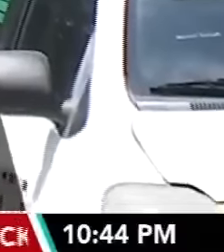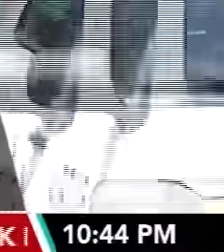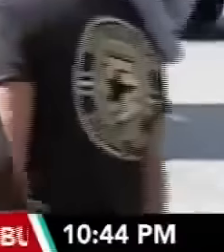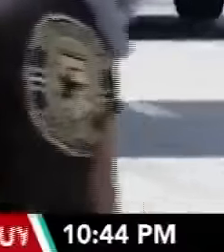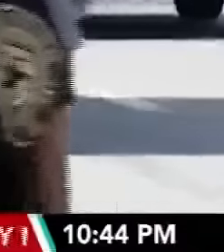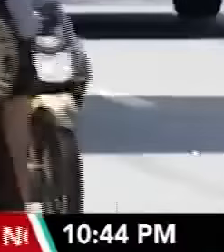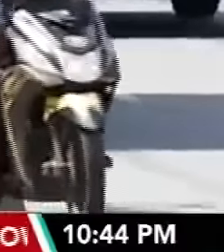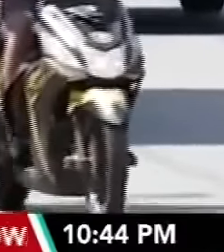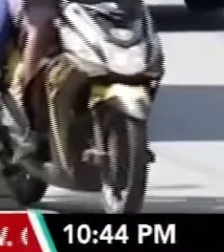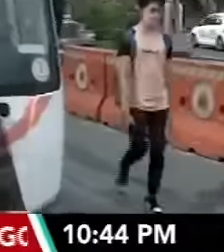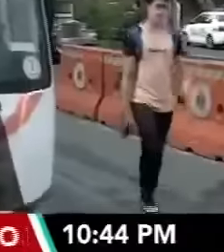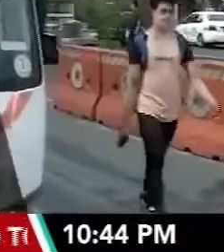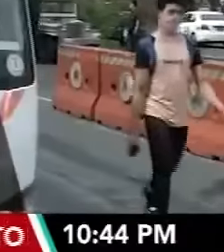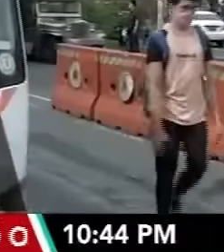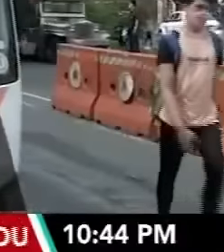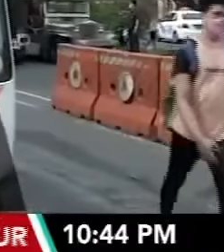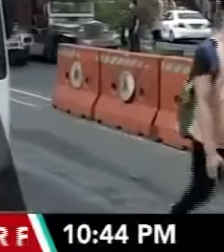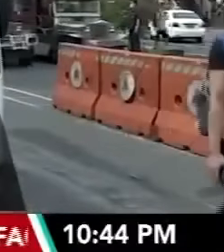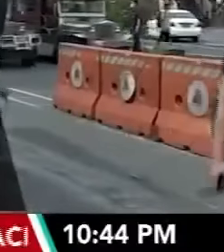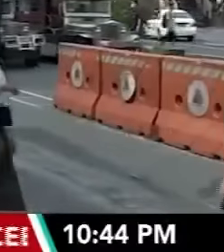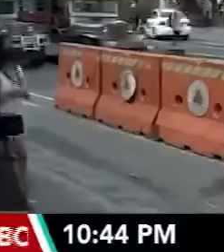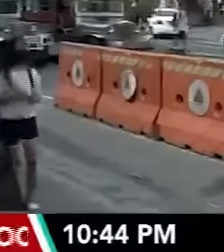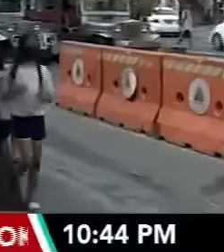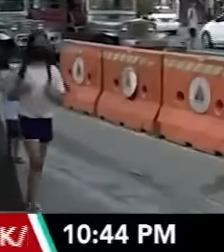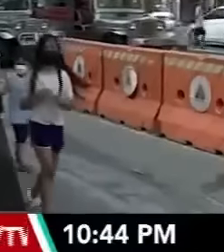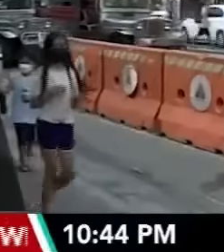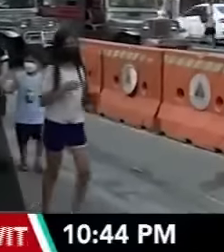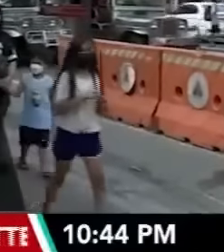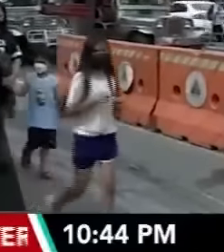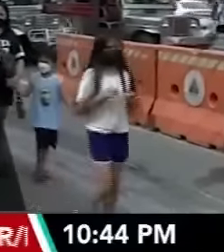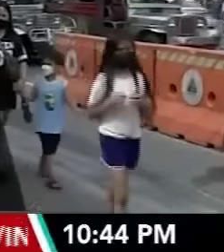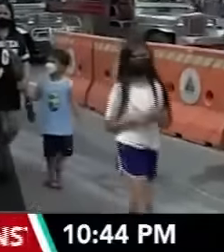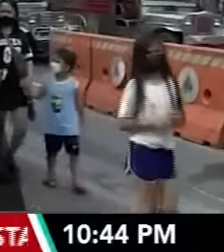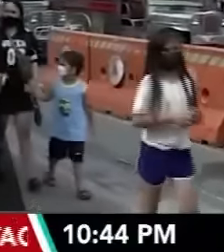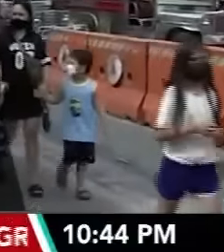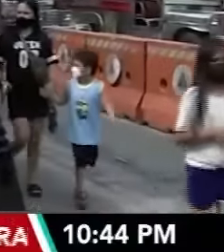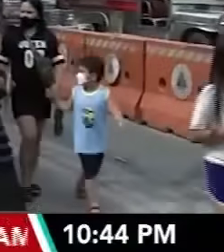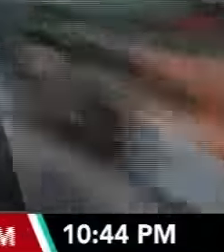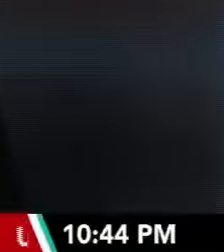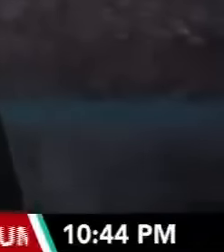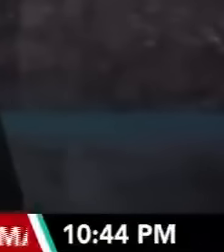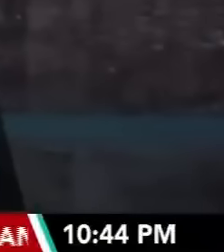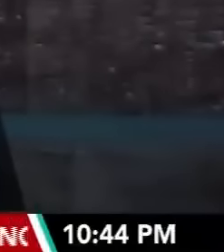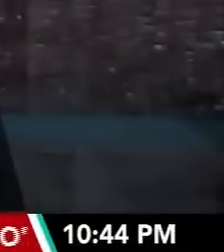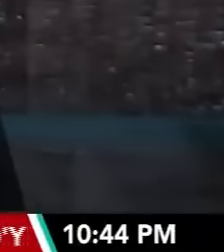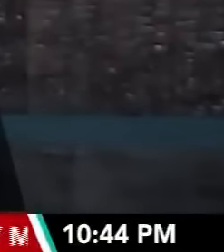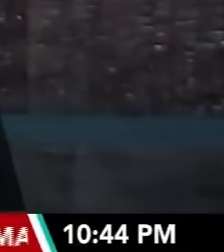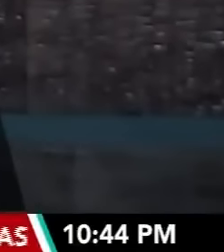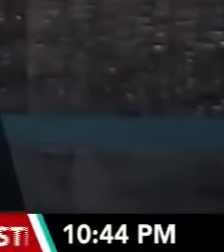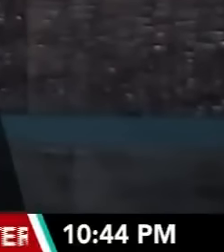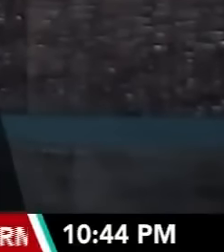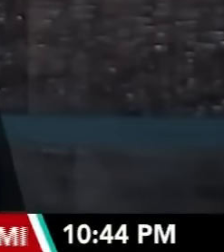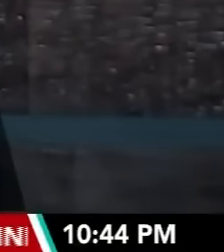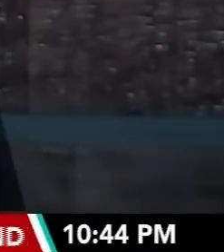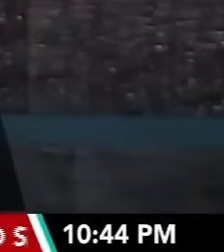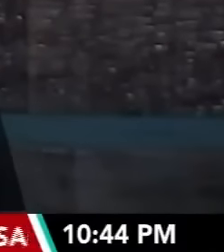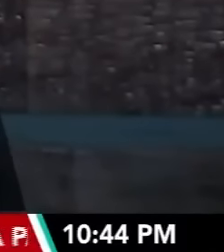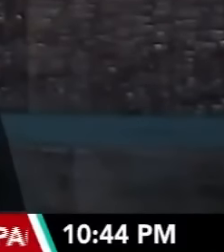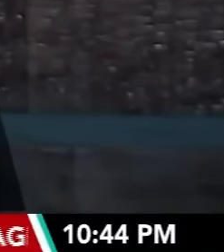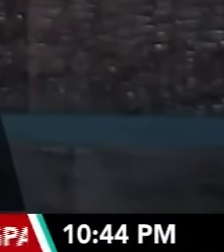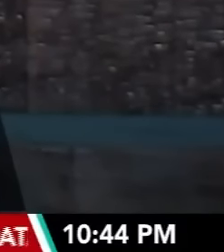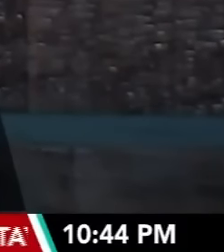ang Malacanang na huwag biglain ang pag-face out ng mga lumang jeep. Maging ang palasyo raw ay namamahalan sa 2.6